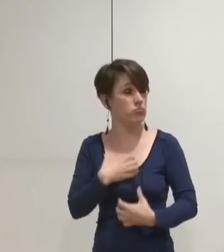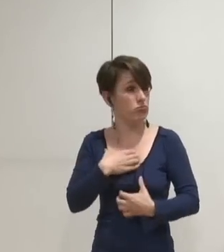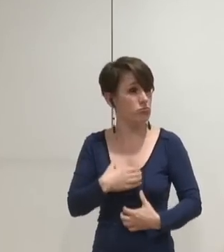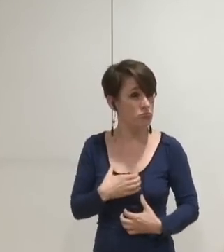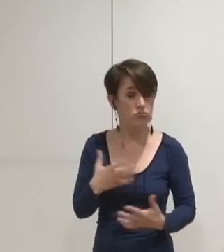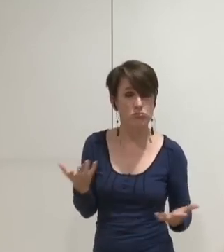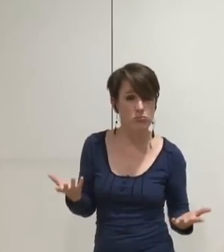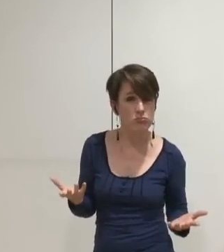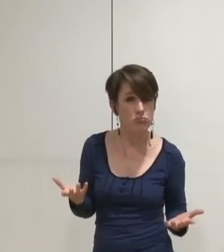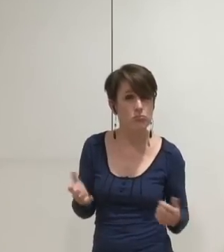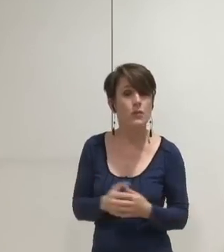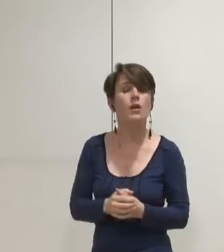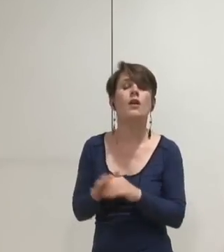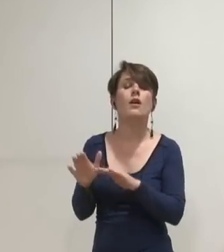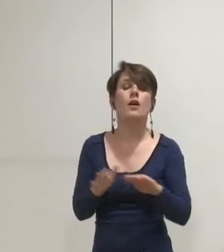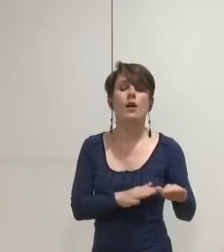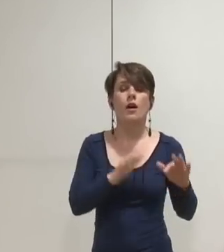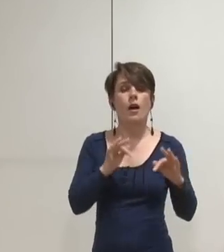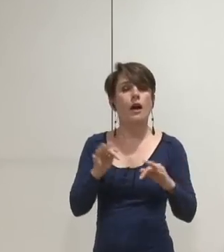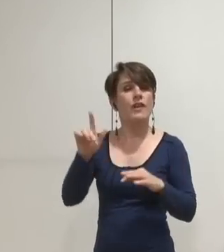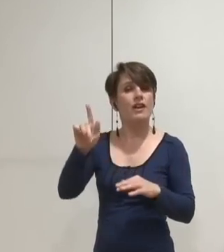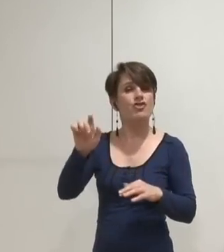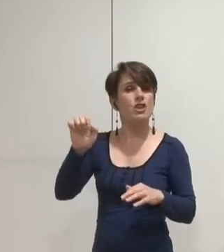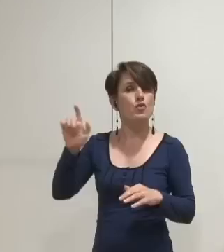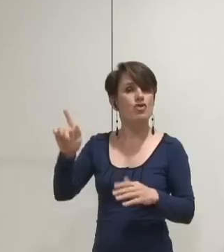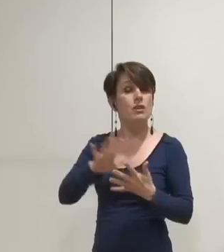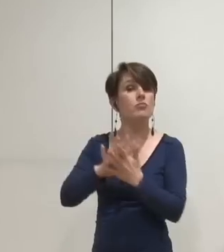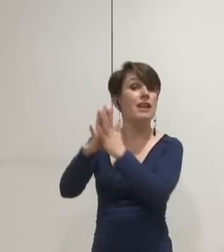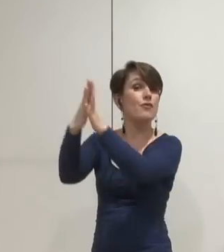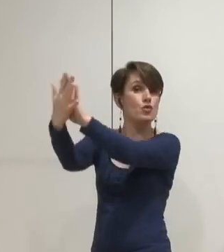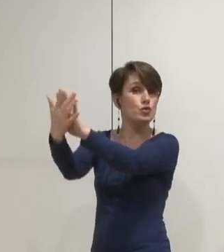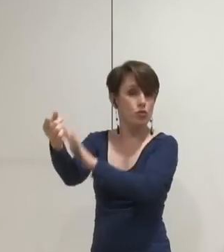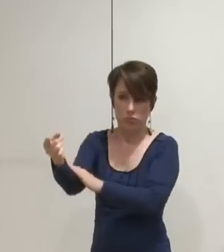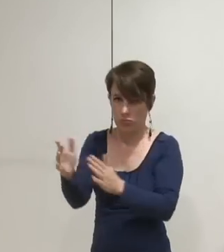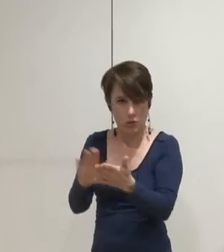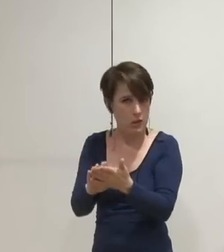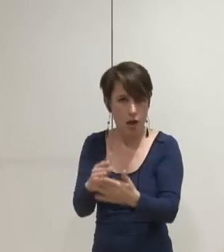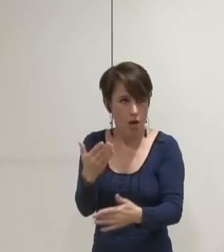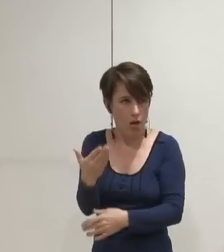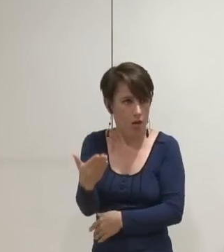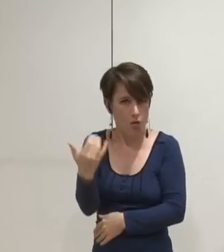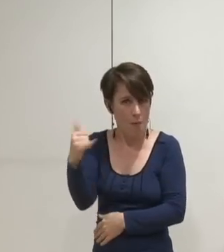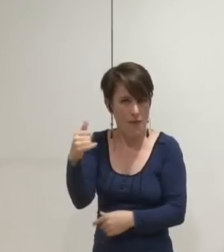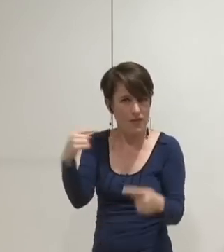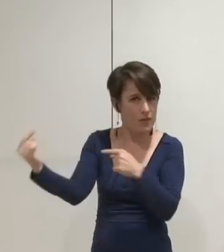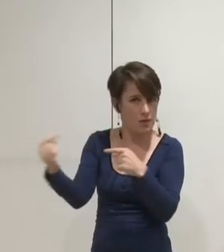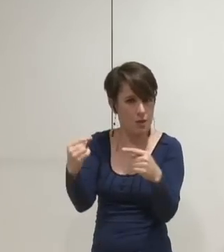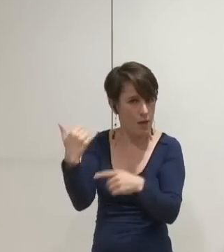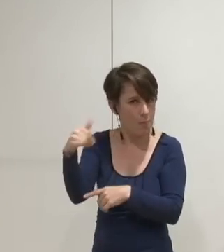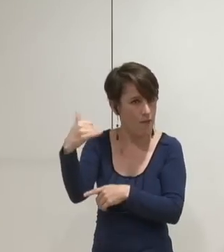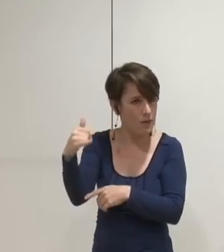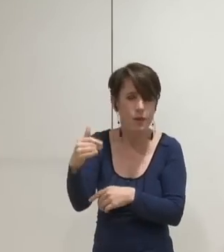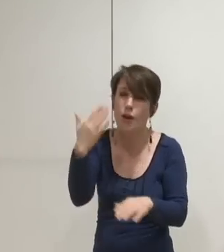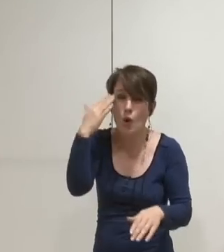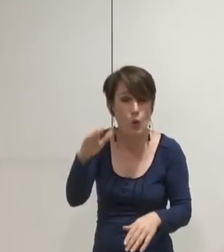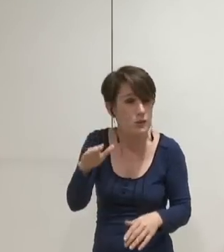douter maintenant notre point de vue sur l'évolution de GEG c'est quelque chose qui restera encore à débattre GEG devra s'adapter à un contexte mouvant